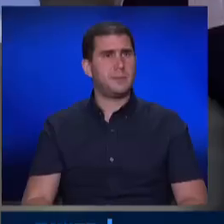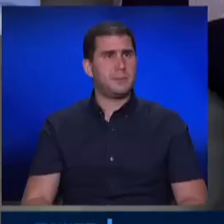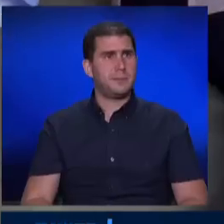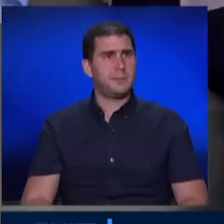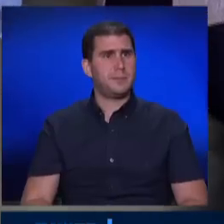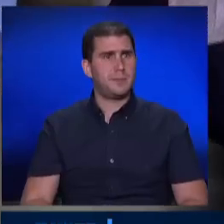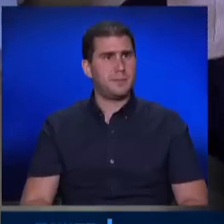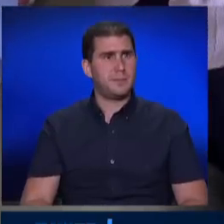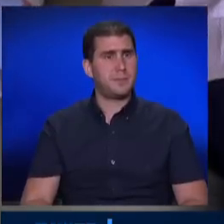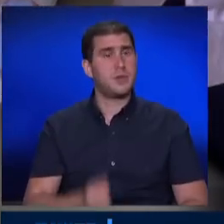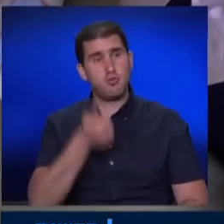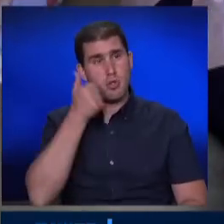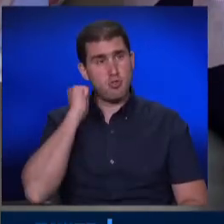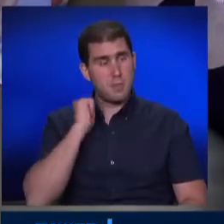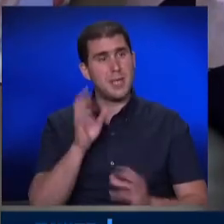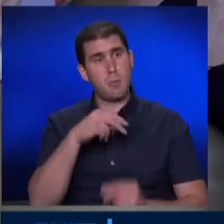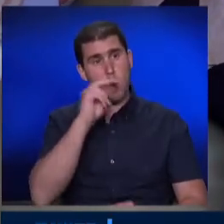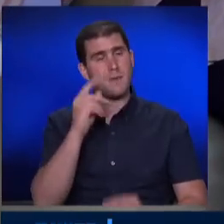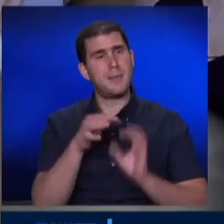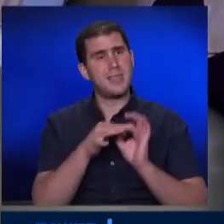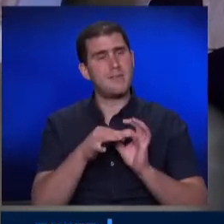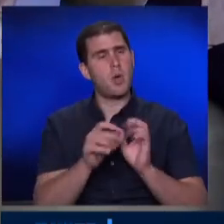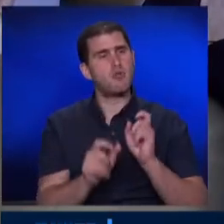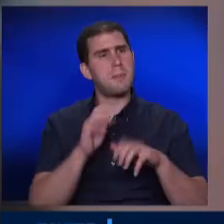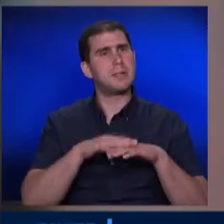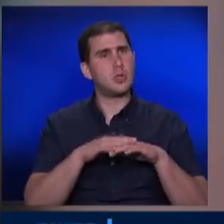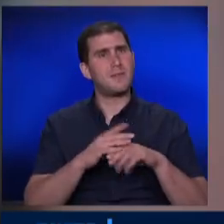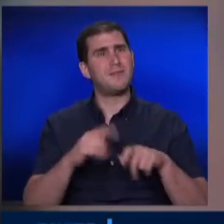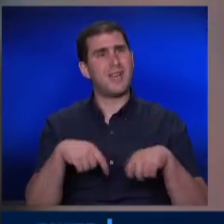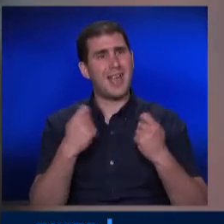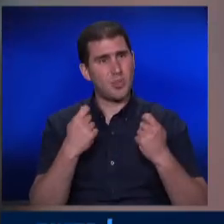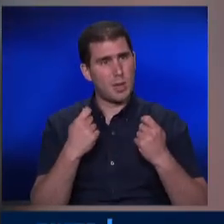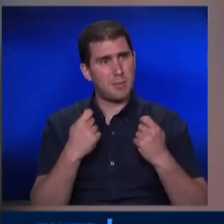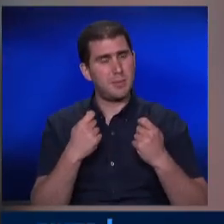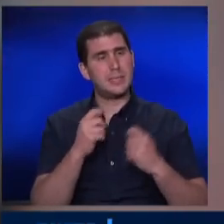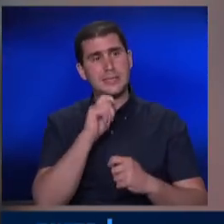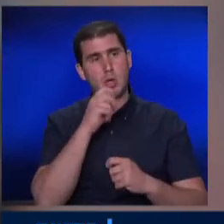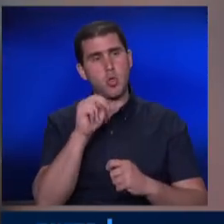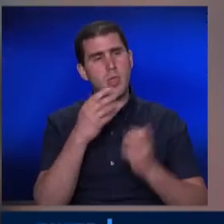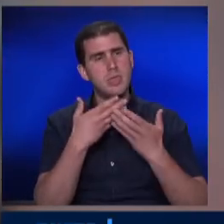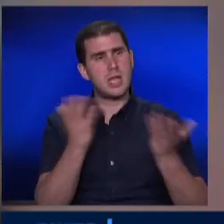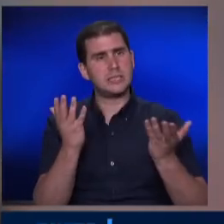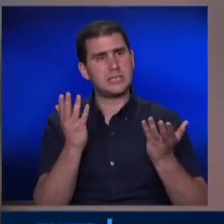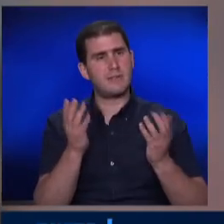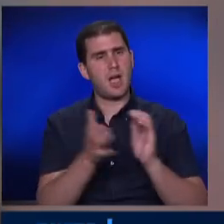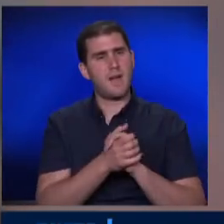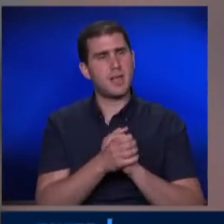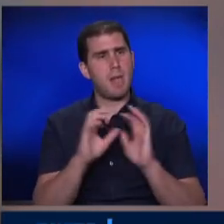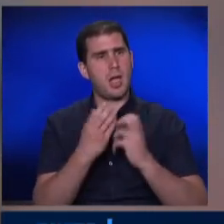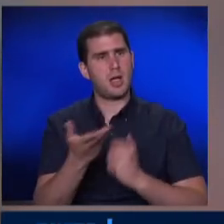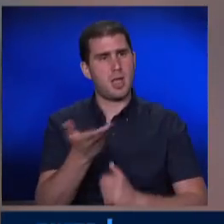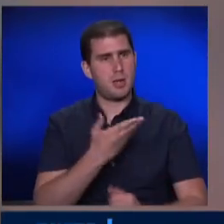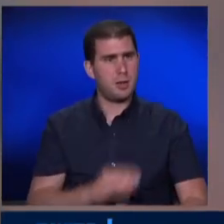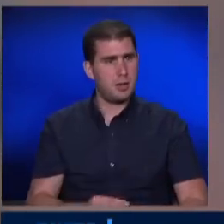בן. שלשום, בעזרת הוריה ובתיווך הגורמים המקצועיים והחינוכיים, הסוד של נון נחשף בפני חבריה